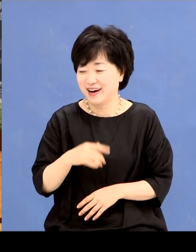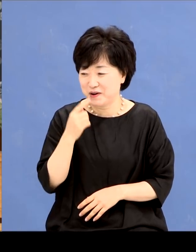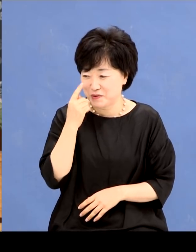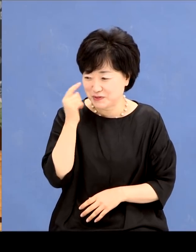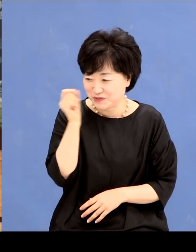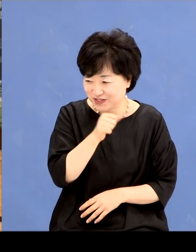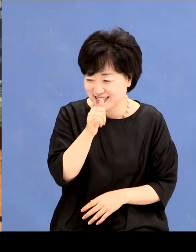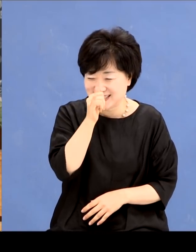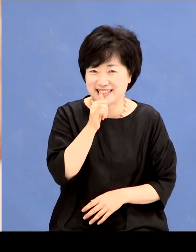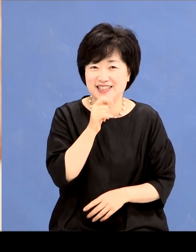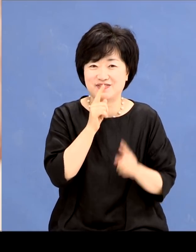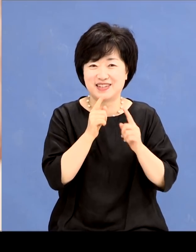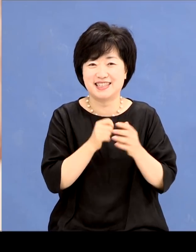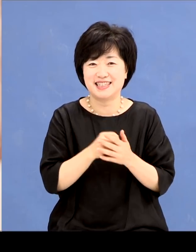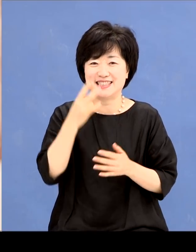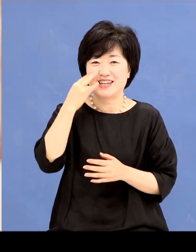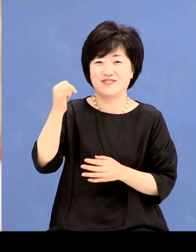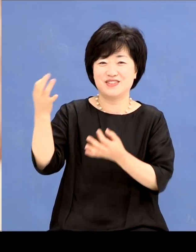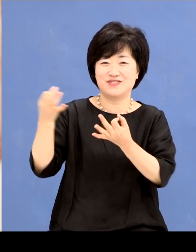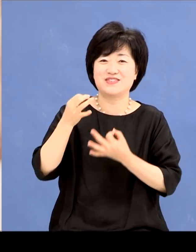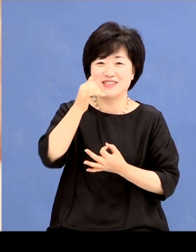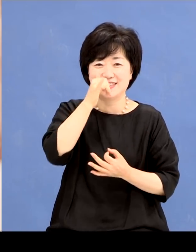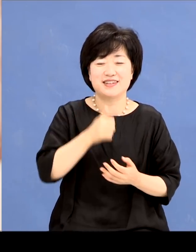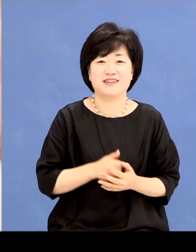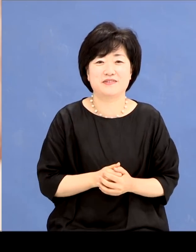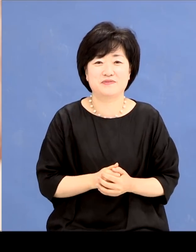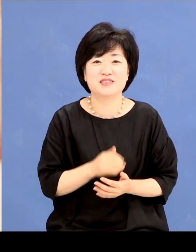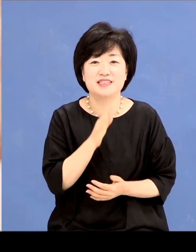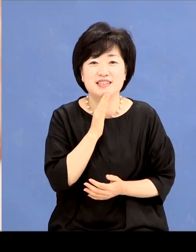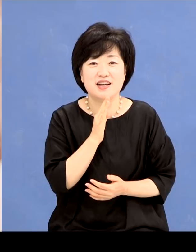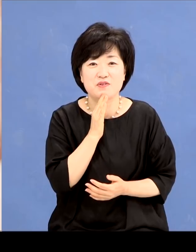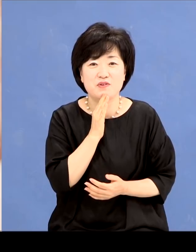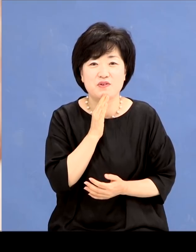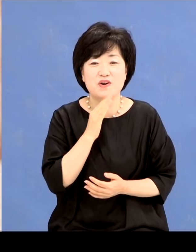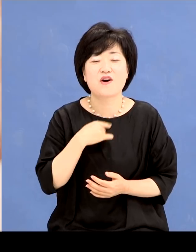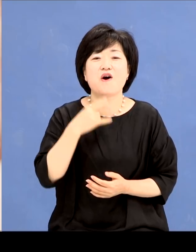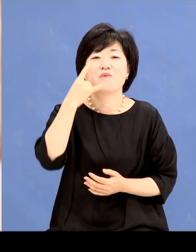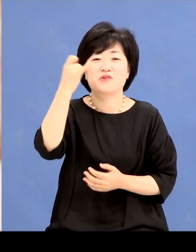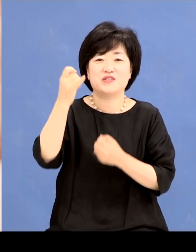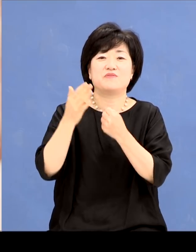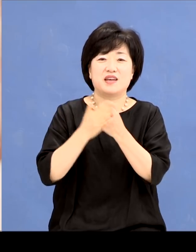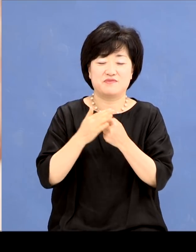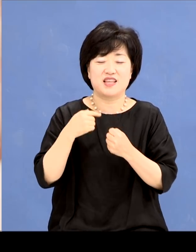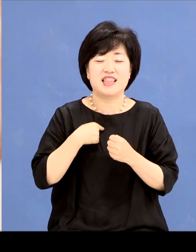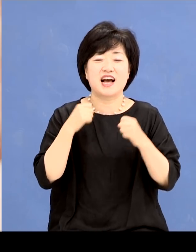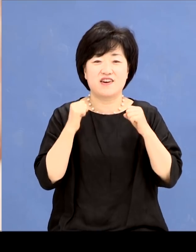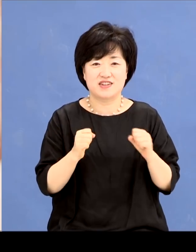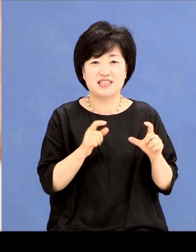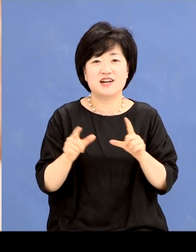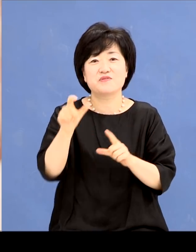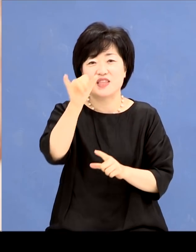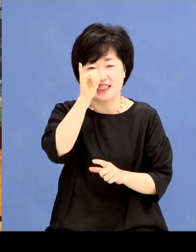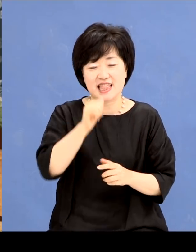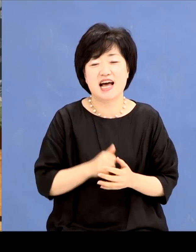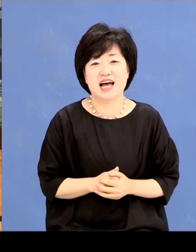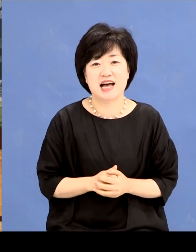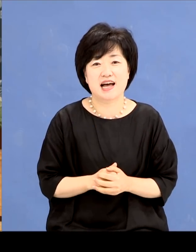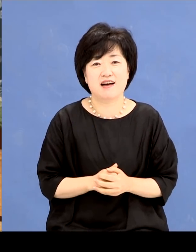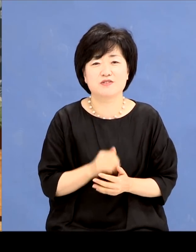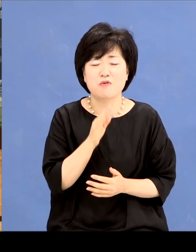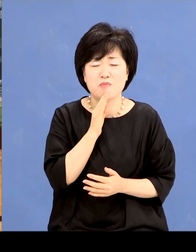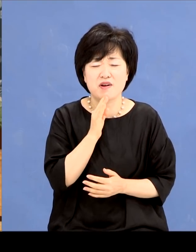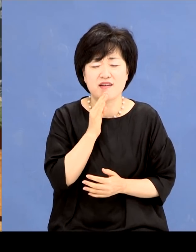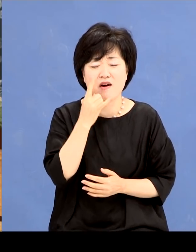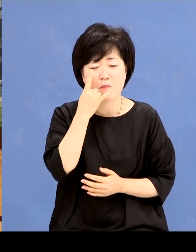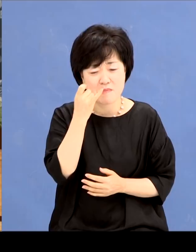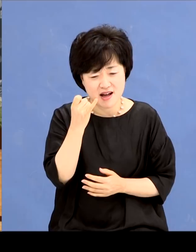그렇게 센스 있게. 네, 저희 또 장모님 보고 계시거든요. 그렇군요. 예. 근데 진짜로 맞습니다. 어머니 때문에 내가 이 자리에 있구나. 네. 각별하죠. 정말